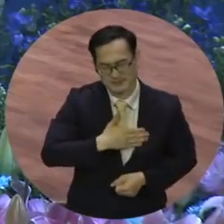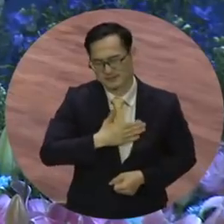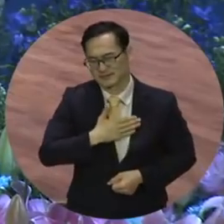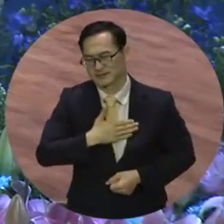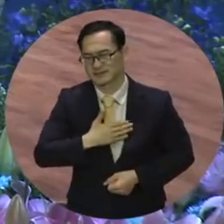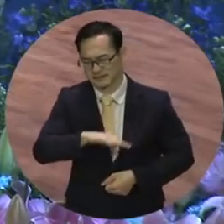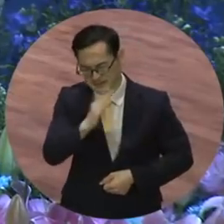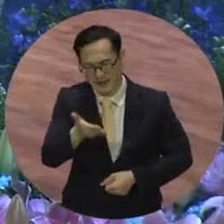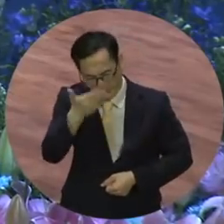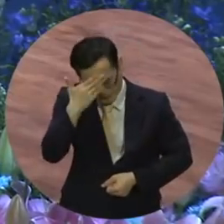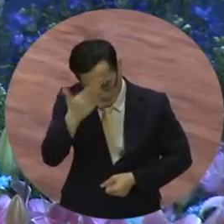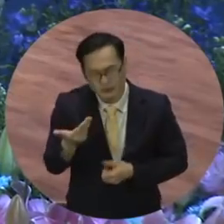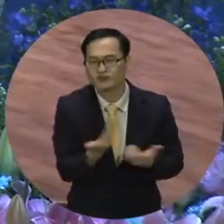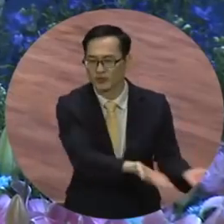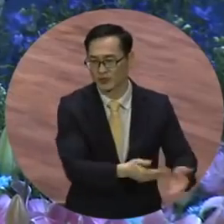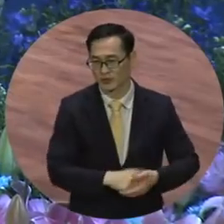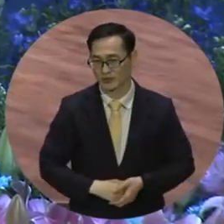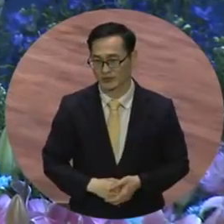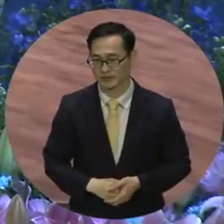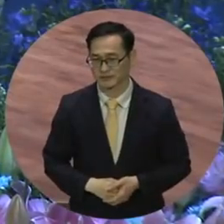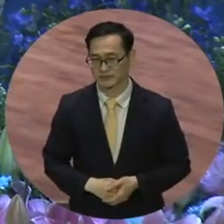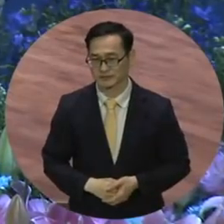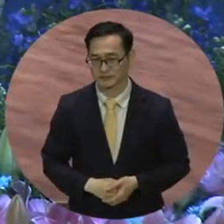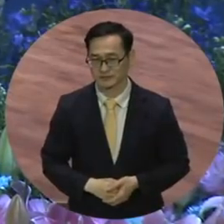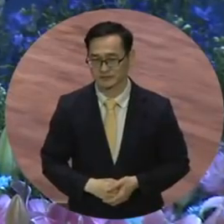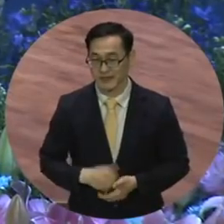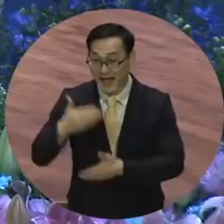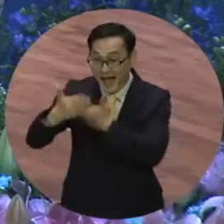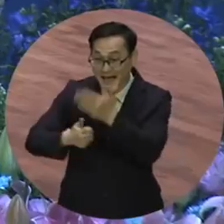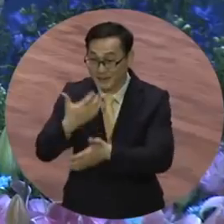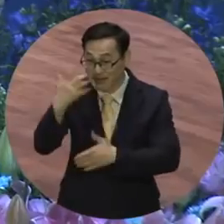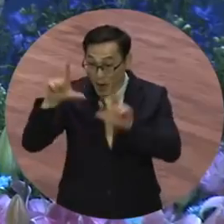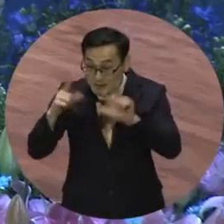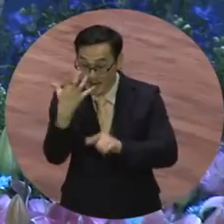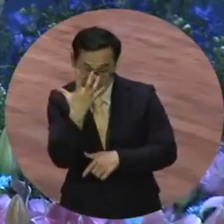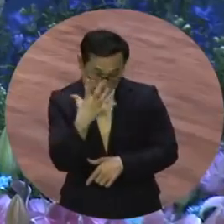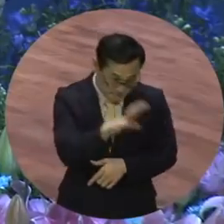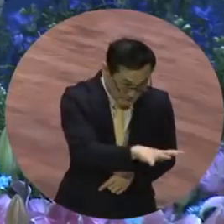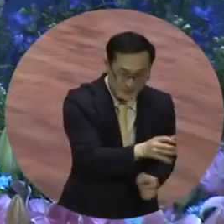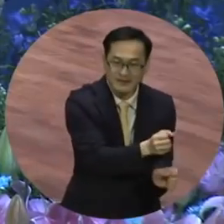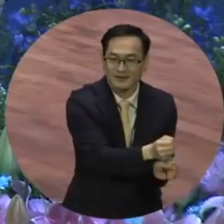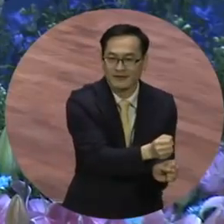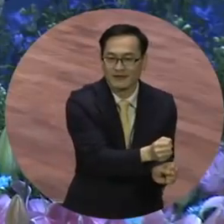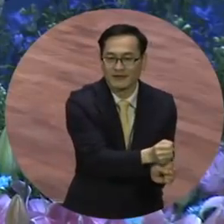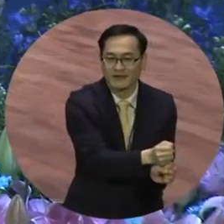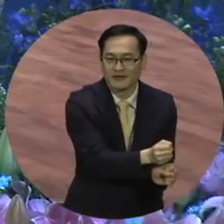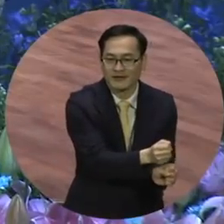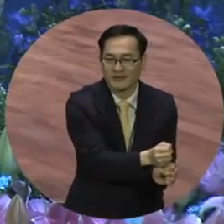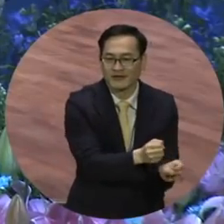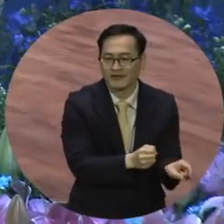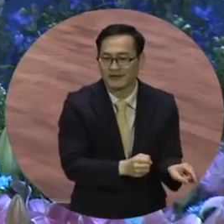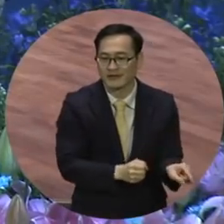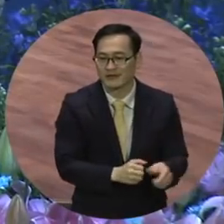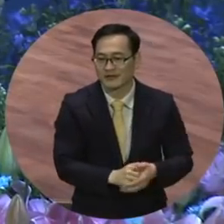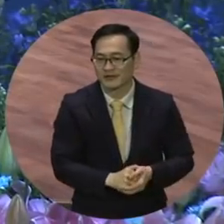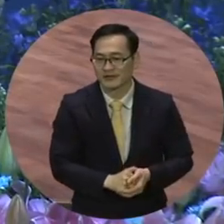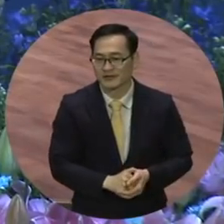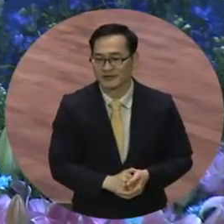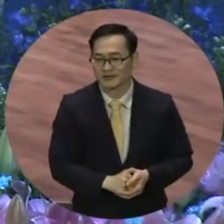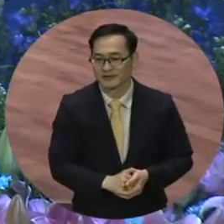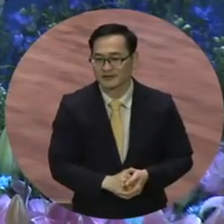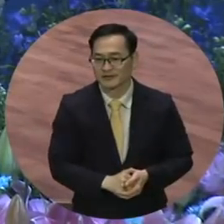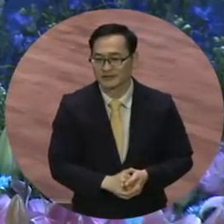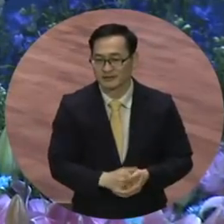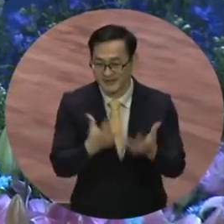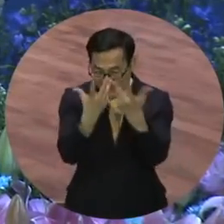자기 모습을 닮았단 말이에요. 영이. 그러니까 자기 자식, 여러분 자식들을 자식을 여러분 용서